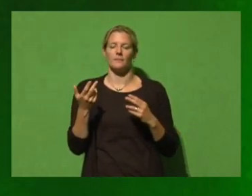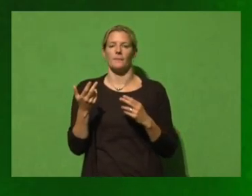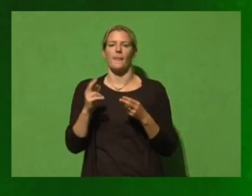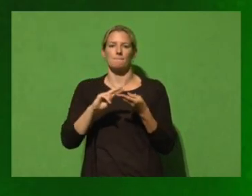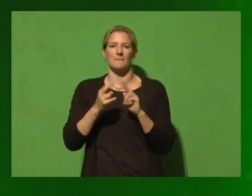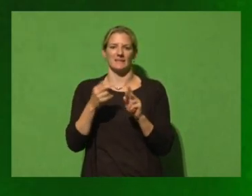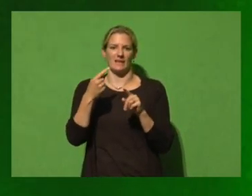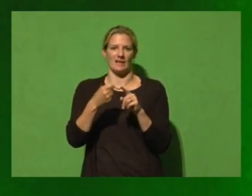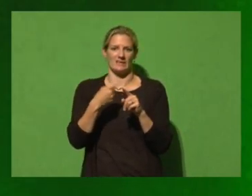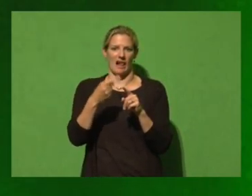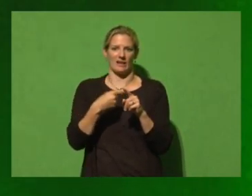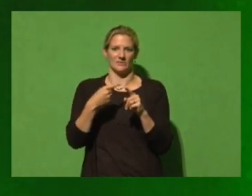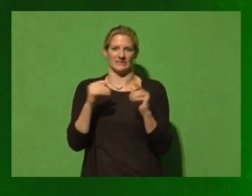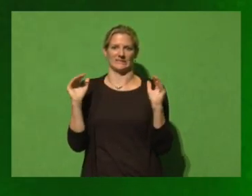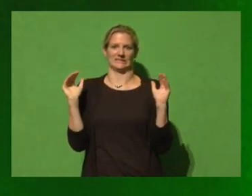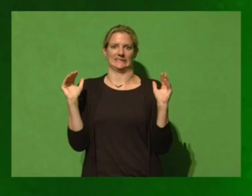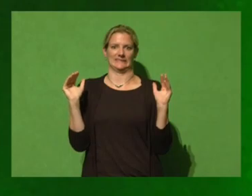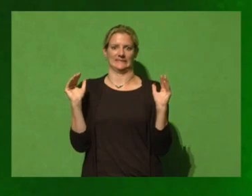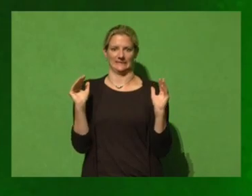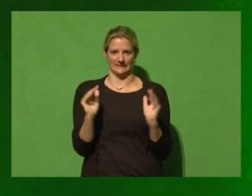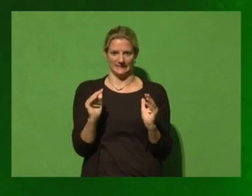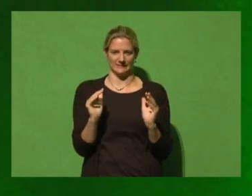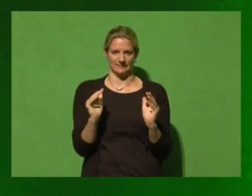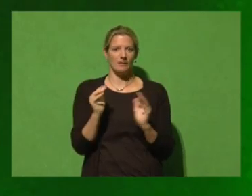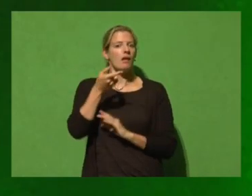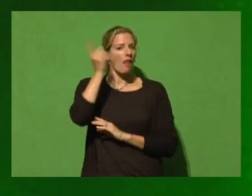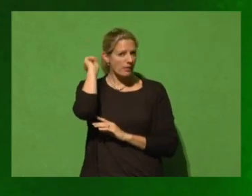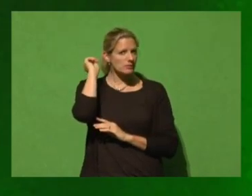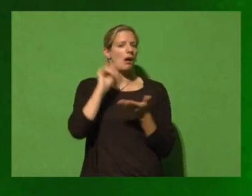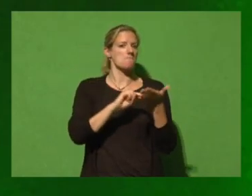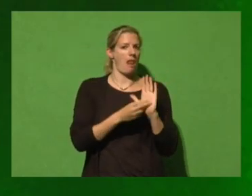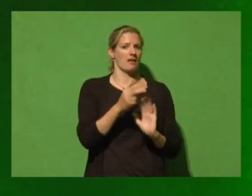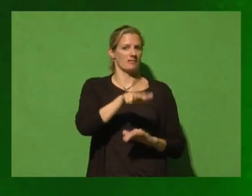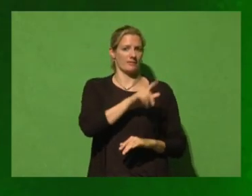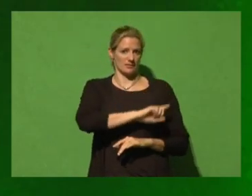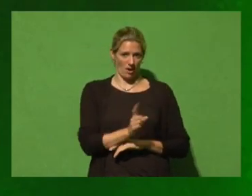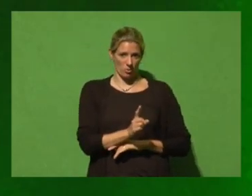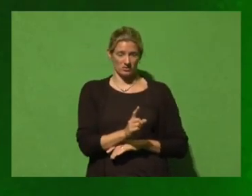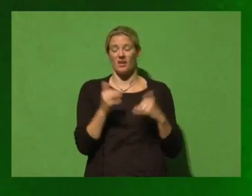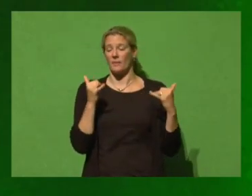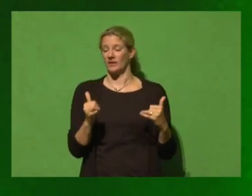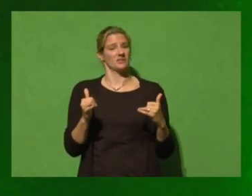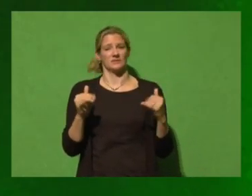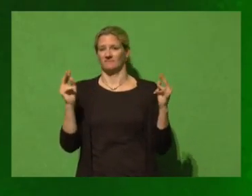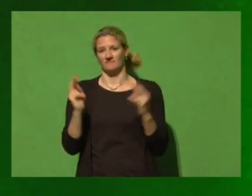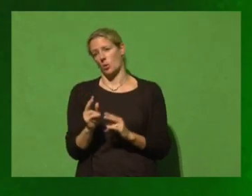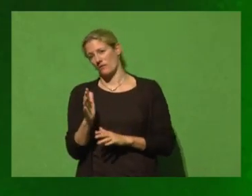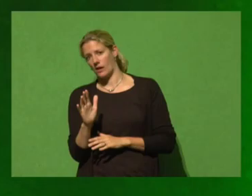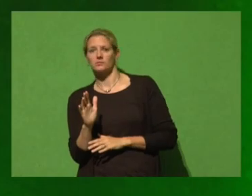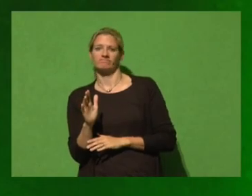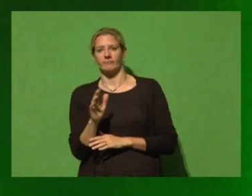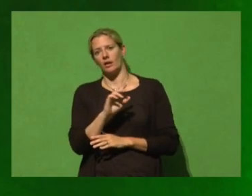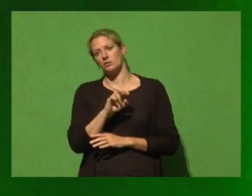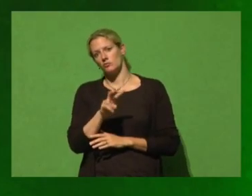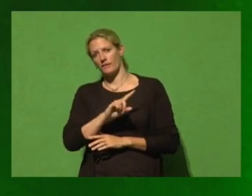Rückgang der Mitglieder, die wir zu verzeichnen haben. Letztes Jahr haben wir mit 13.000 Mitgliedern gerechnet, jetzt rechnen wir mit 12.800 im Schnitt im Jahr,